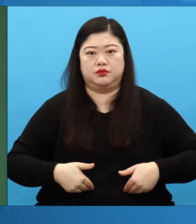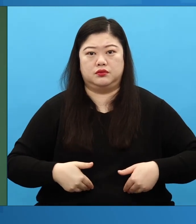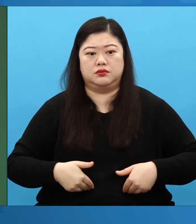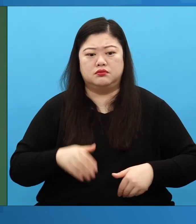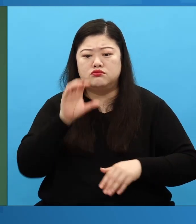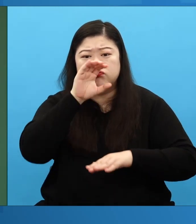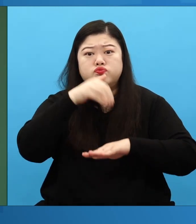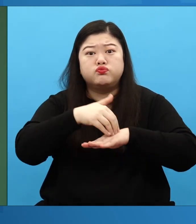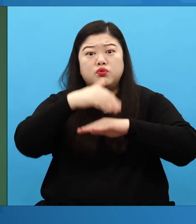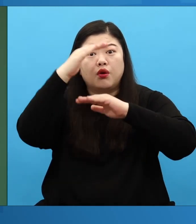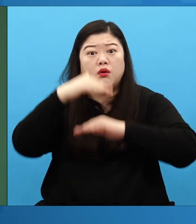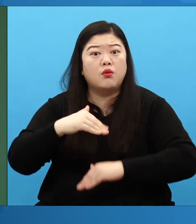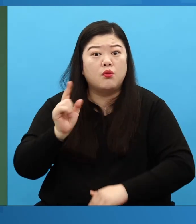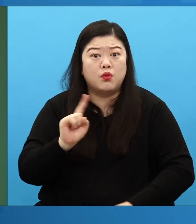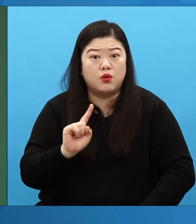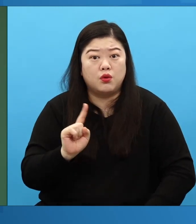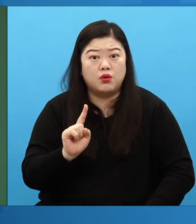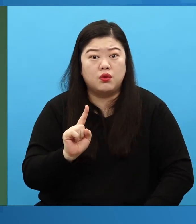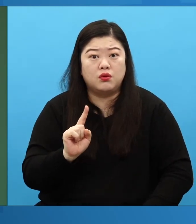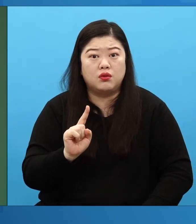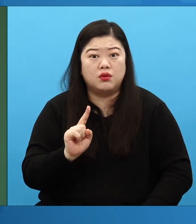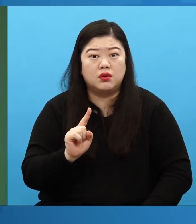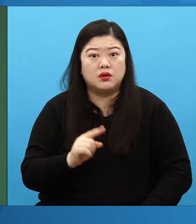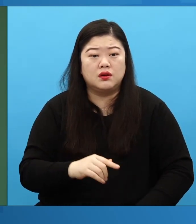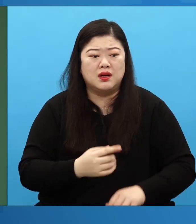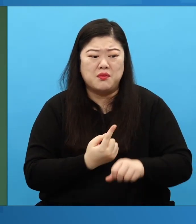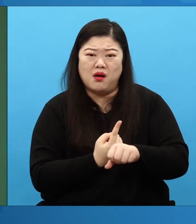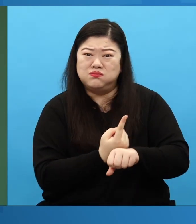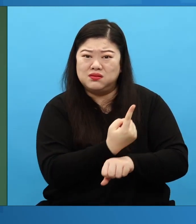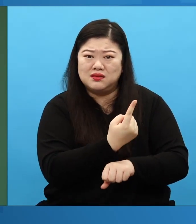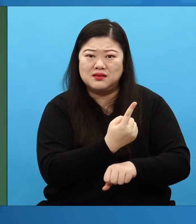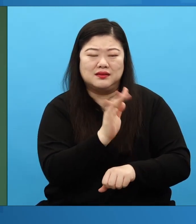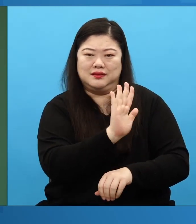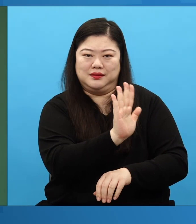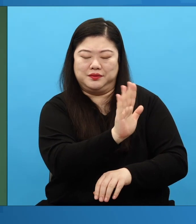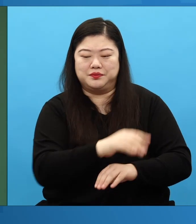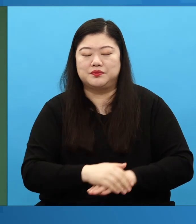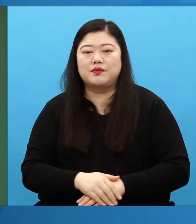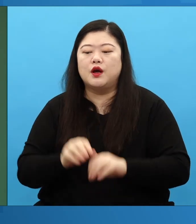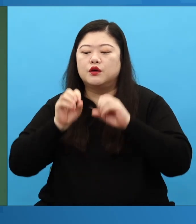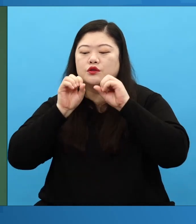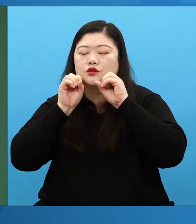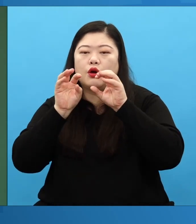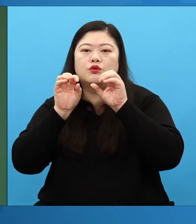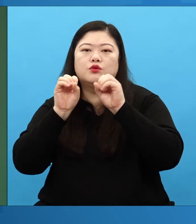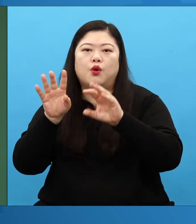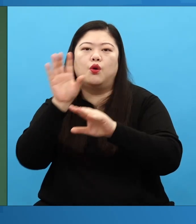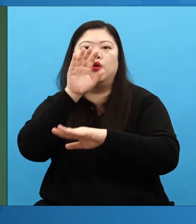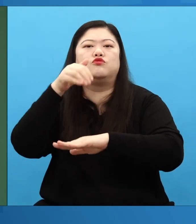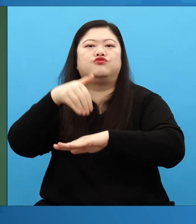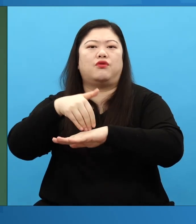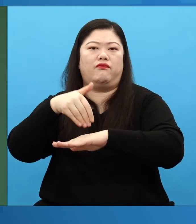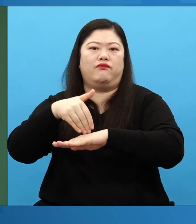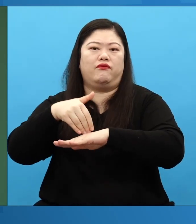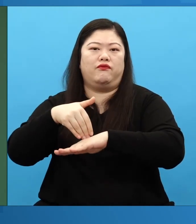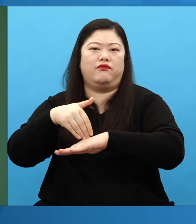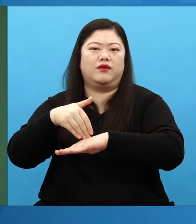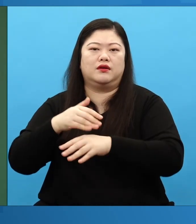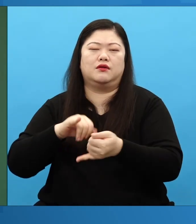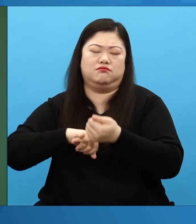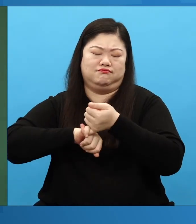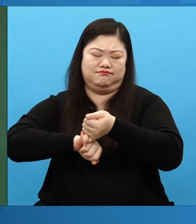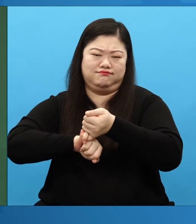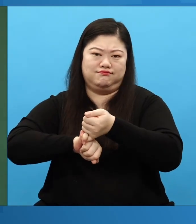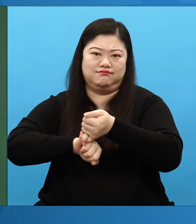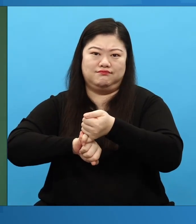훈련 가지고는 안 된다. 다른 거는 다른 사람이 하면 되고 우리는 전도 훈련을 시켜야 된다. Any other training someone else can do, but the training